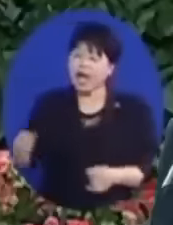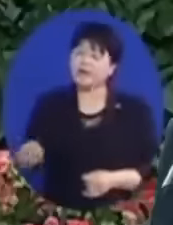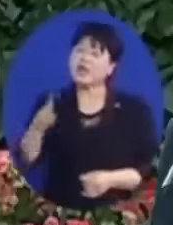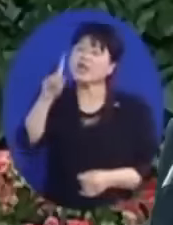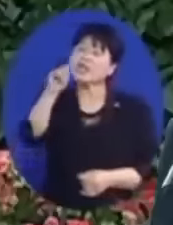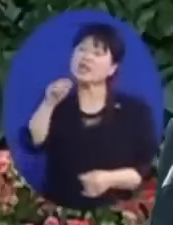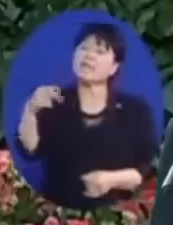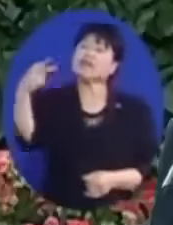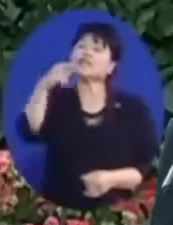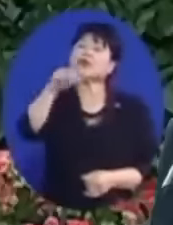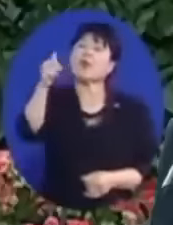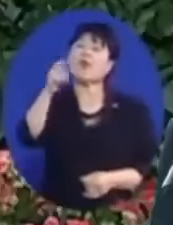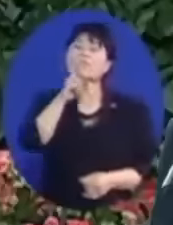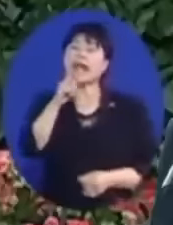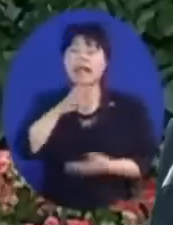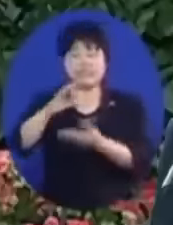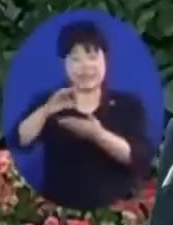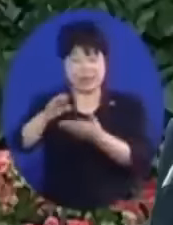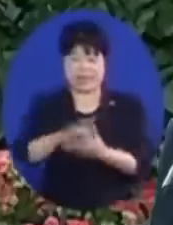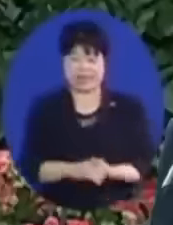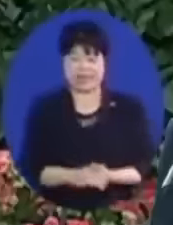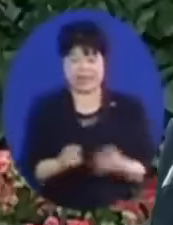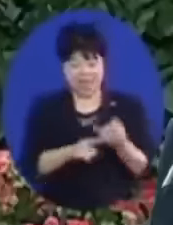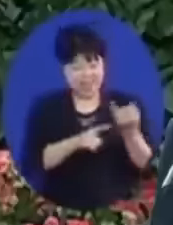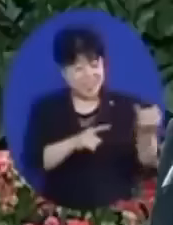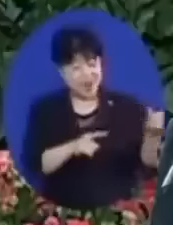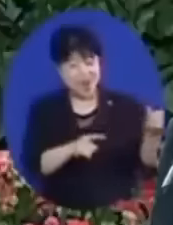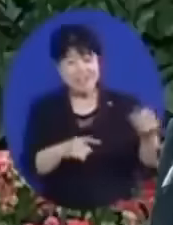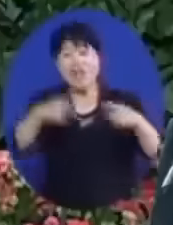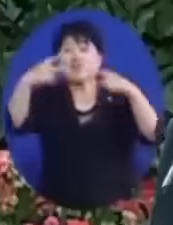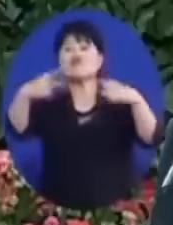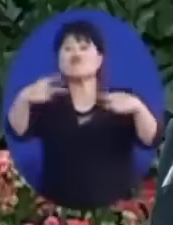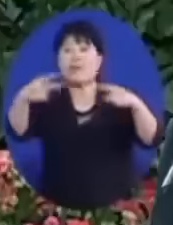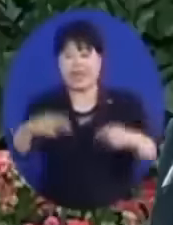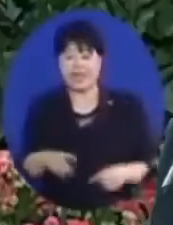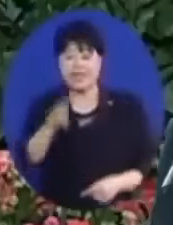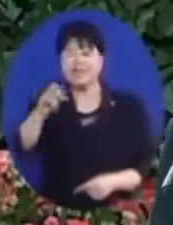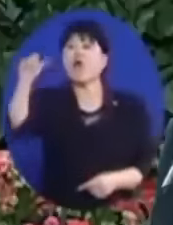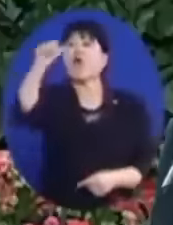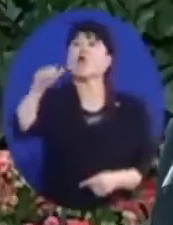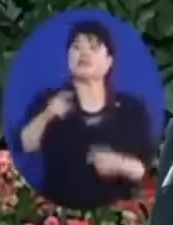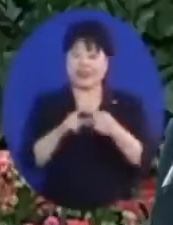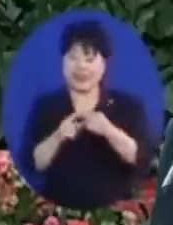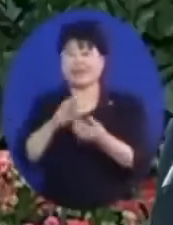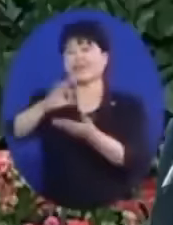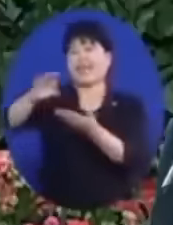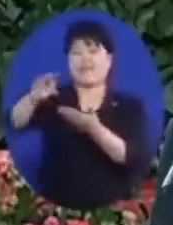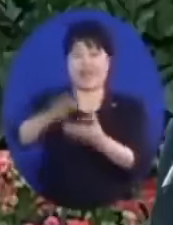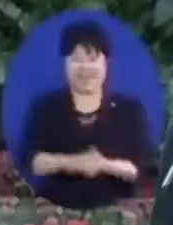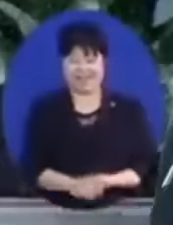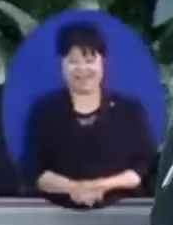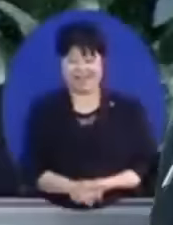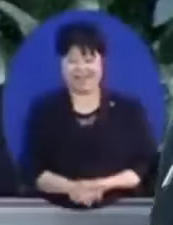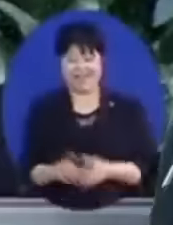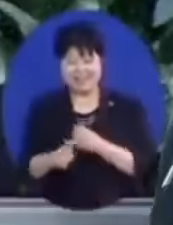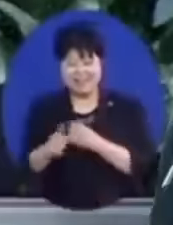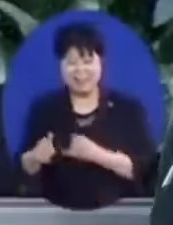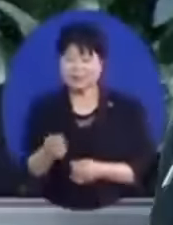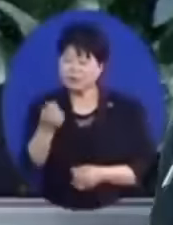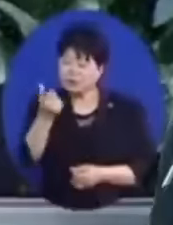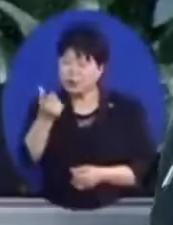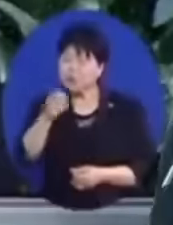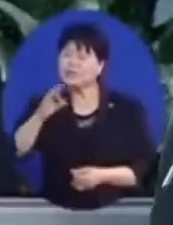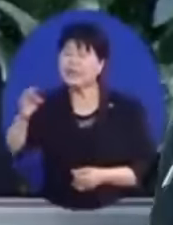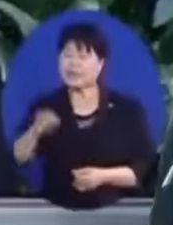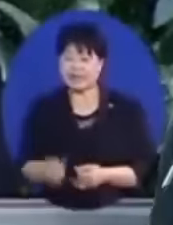1만 2,500 단어를 사용하는 반면 여성은 그 두 배가 되는 2만 5천 단어를 사용한다는 것입니다. 남편은 1만 2천